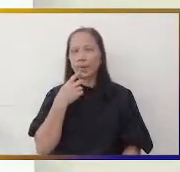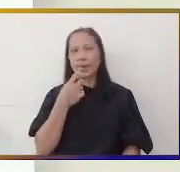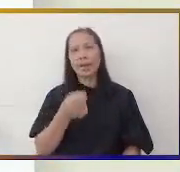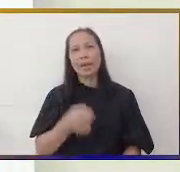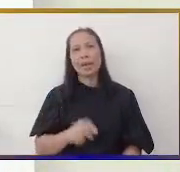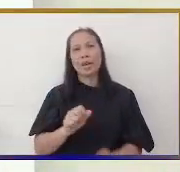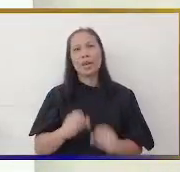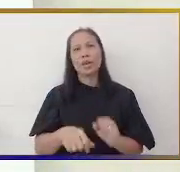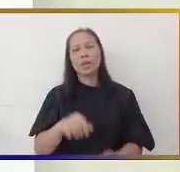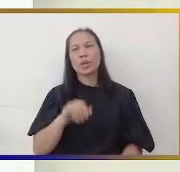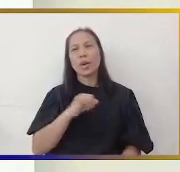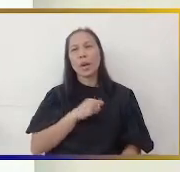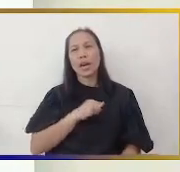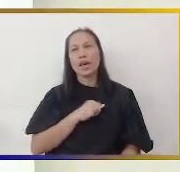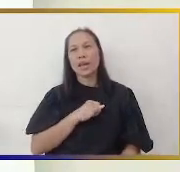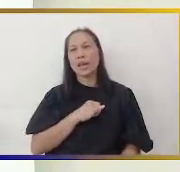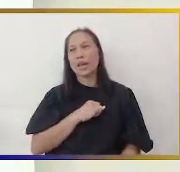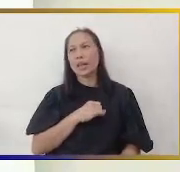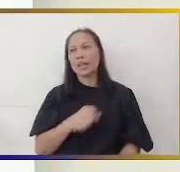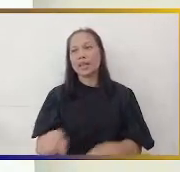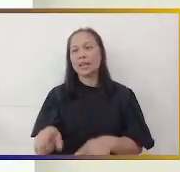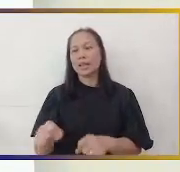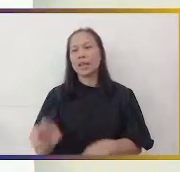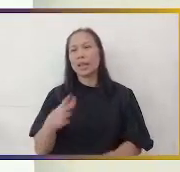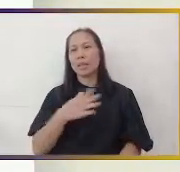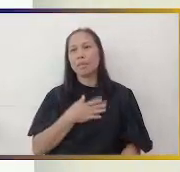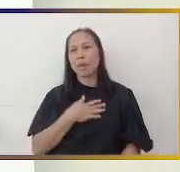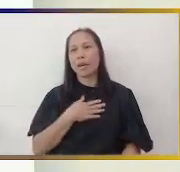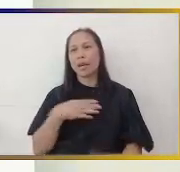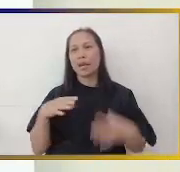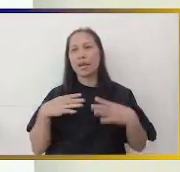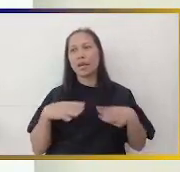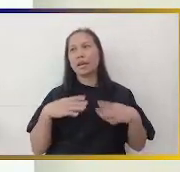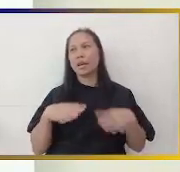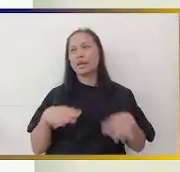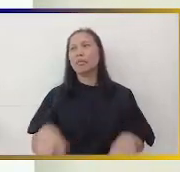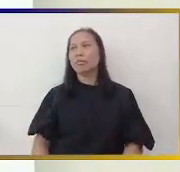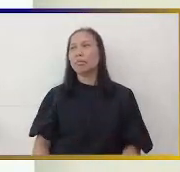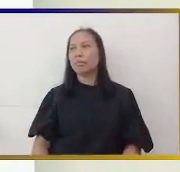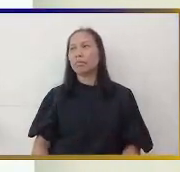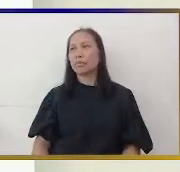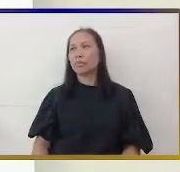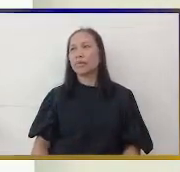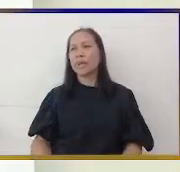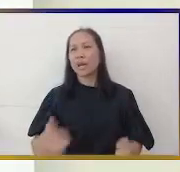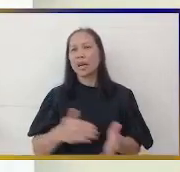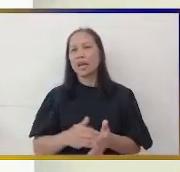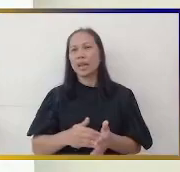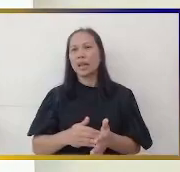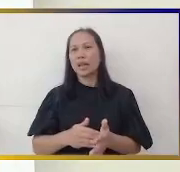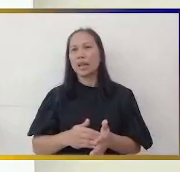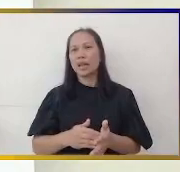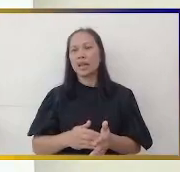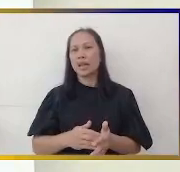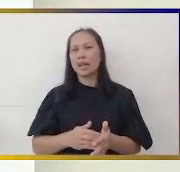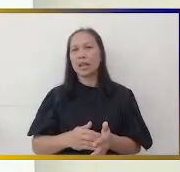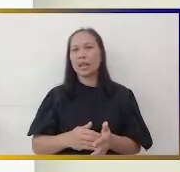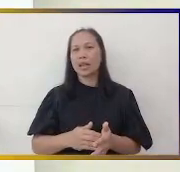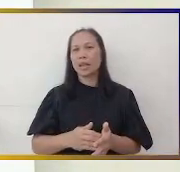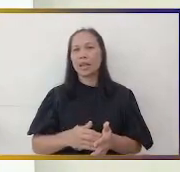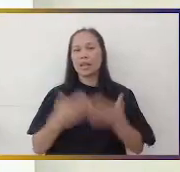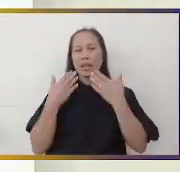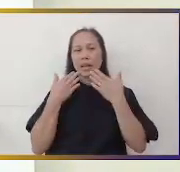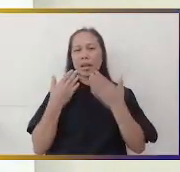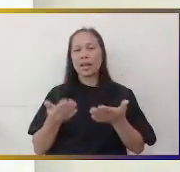damit dahil sa mga nakakilala sa akin yun yung vanity ko at muli Salamat sa lahat ng bumibili Dahil ang